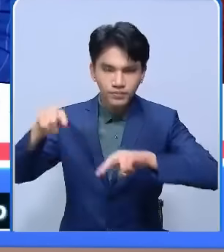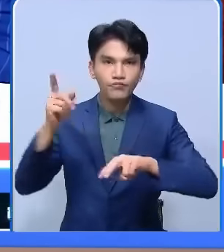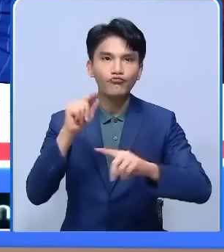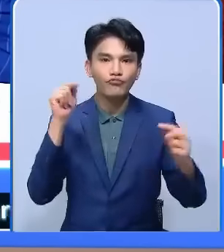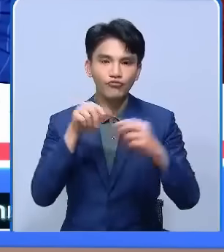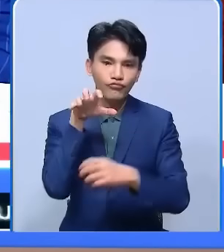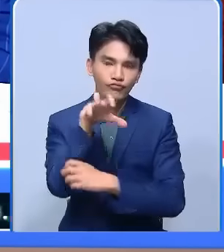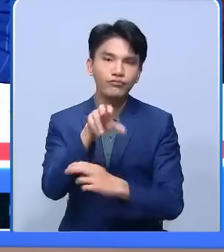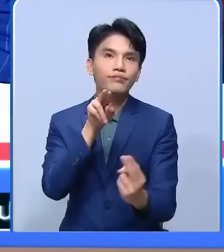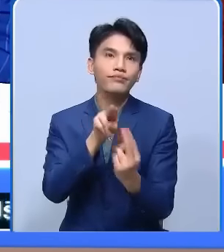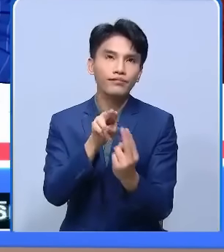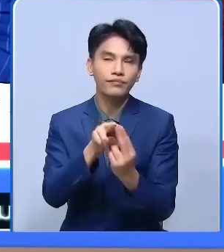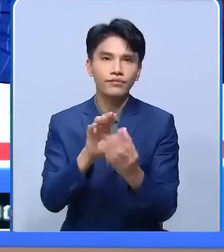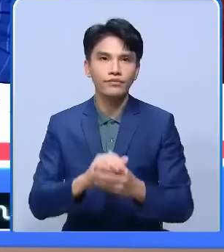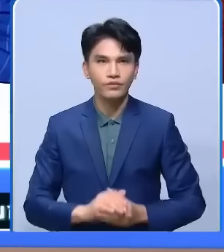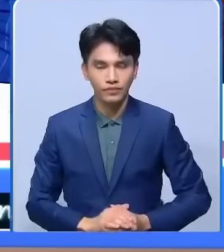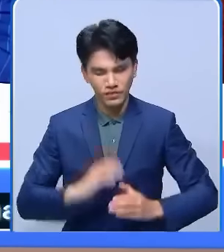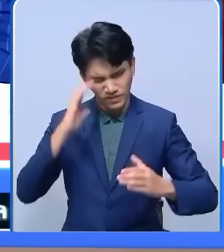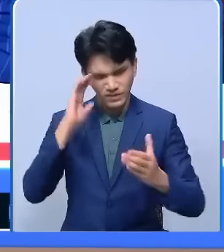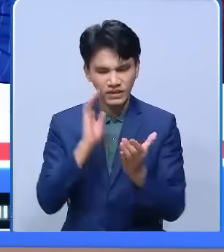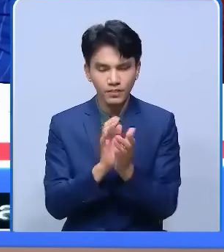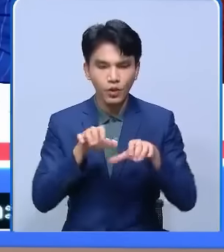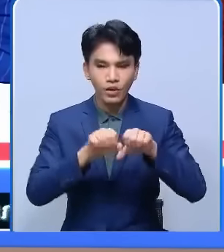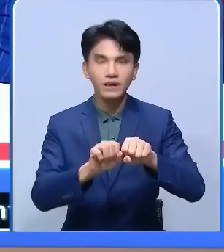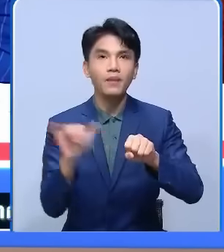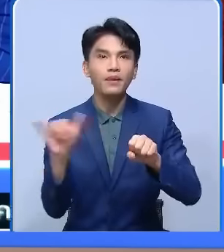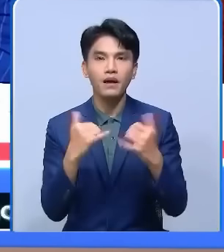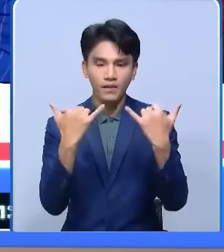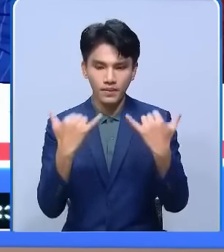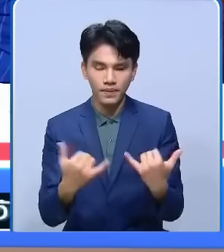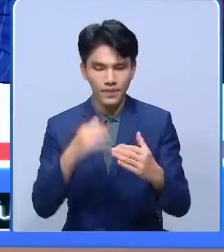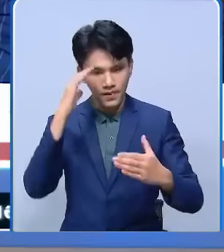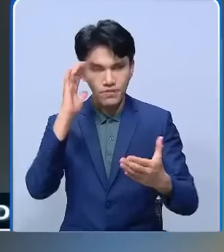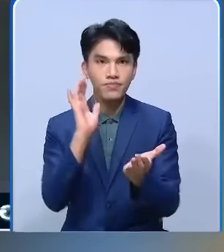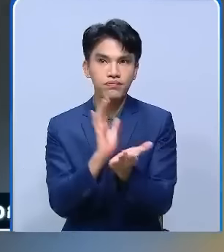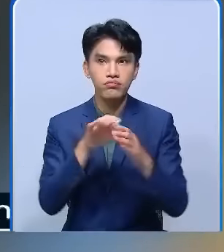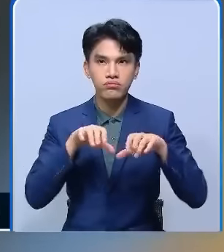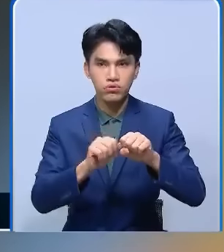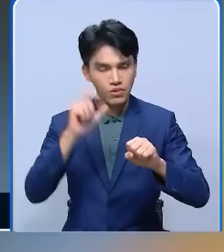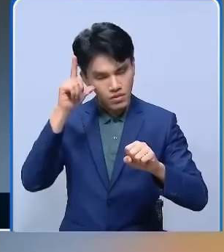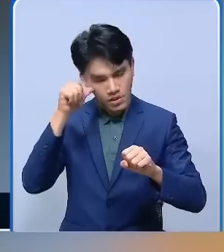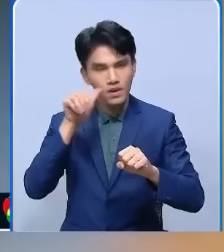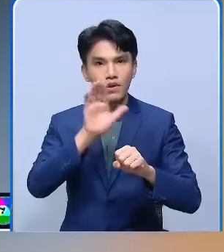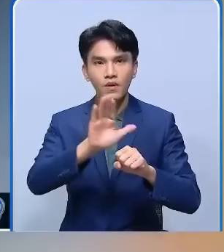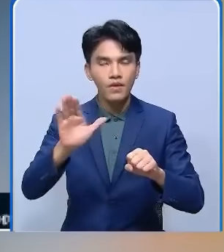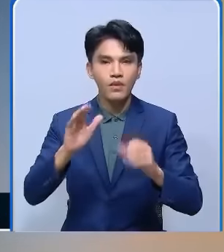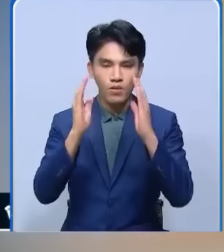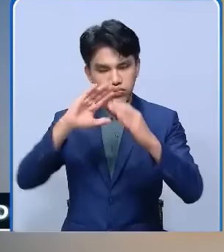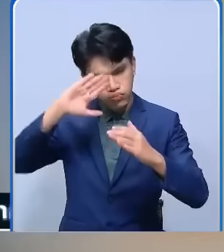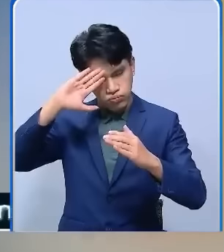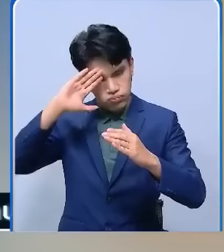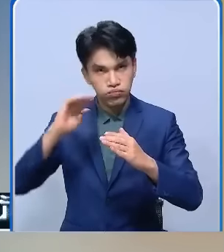ข่มขืนกระทำอนาจารย์เนี่ยตำรวจยังไม่ได้จับจนล่าสุดเนี่ยมีรายงานว่าตำรวจเนี่ยจับแม่ของน้องที่ป่วยเป็น